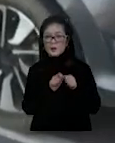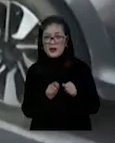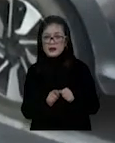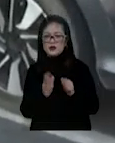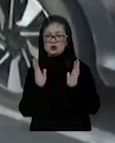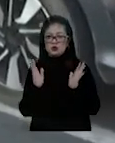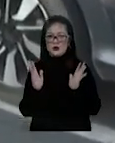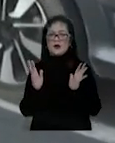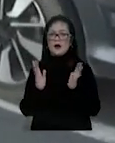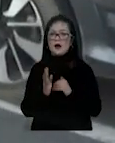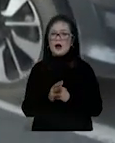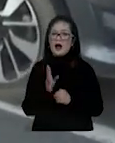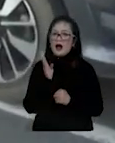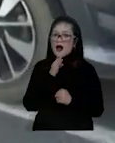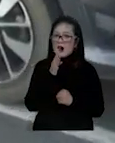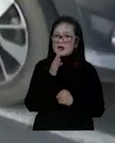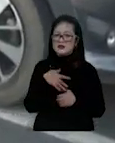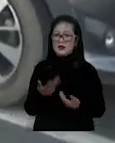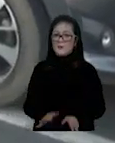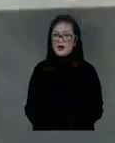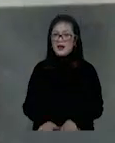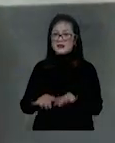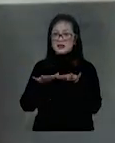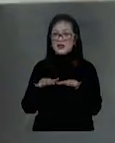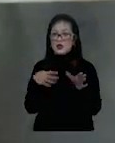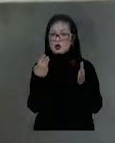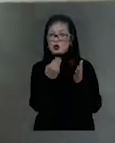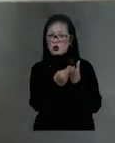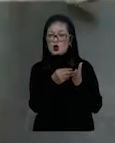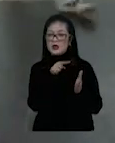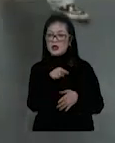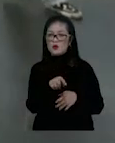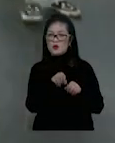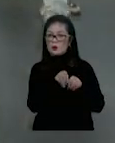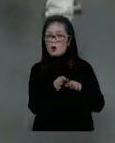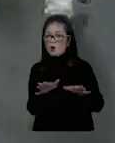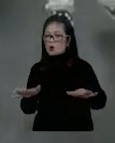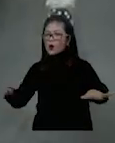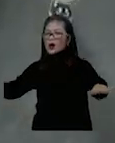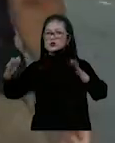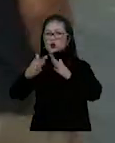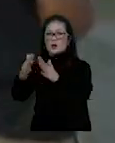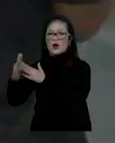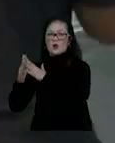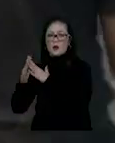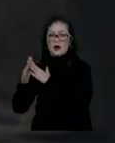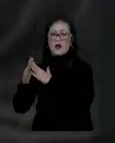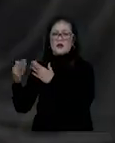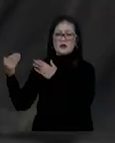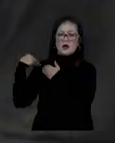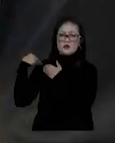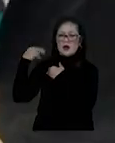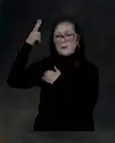Jasa Marga berdalih penanganan masalah banjir di pintu tol Bitung hingga meluas ke pemukiman warga juga menjadi tanggung jawab Pemkab